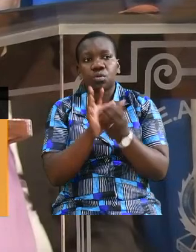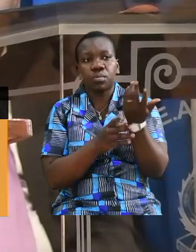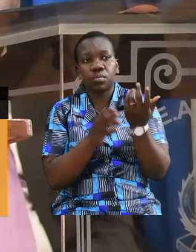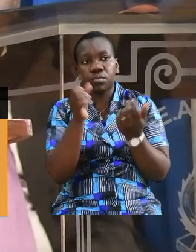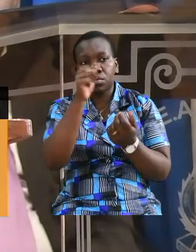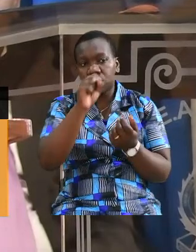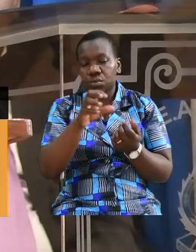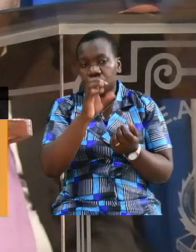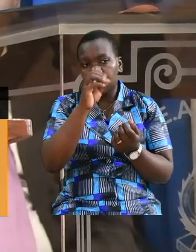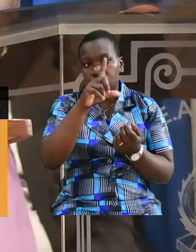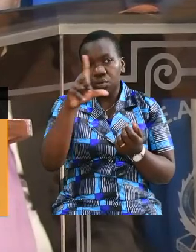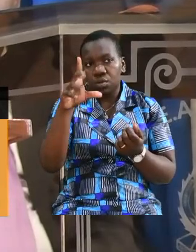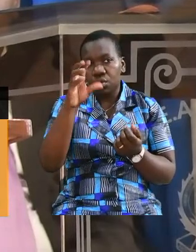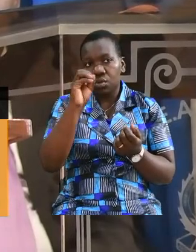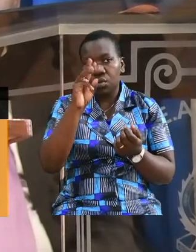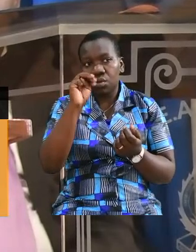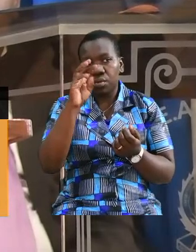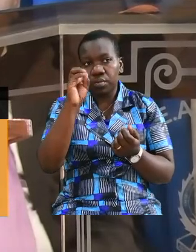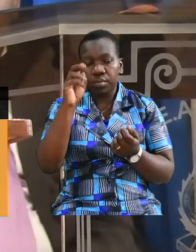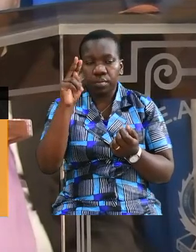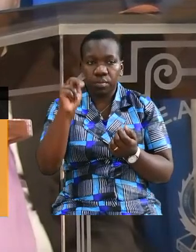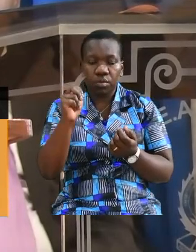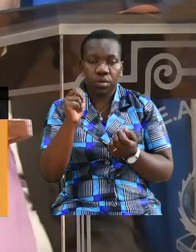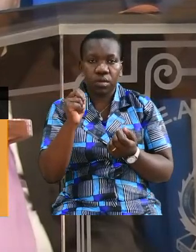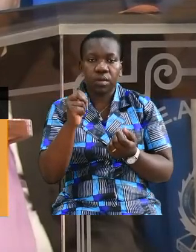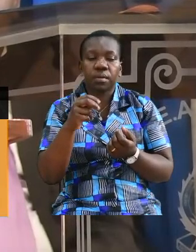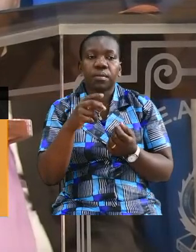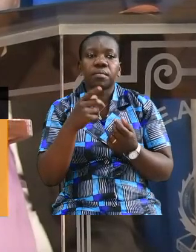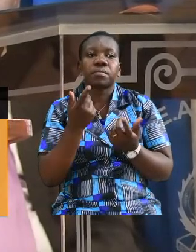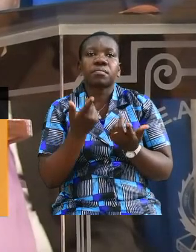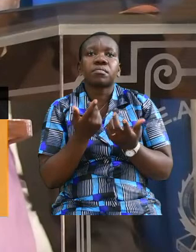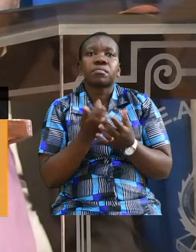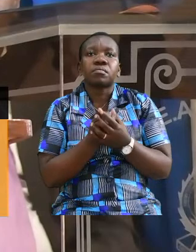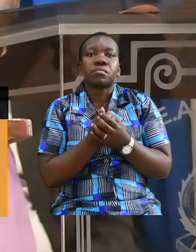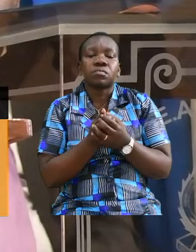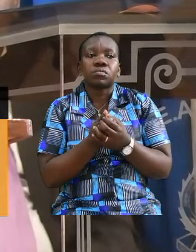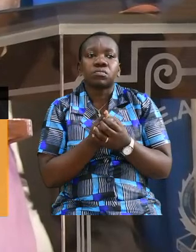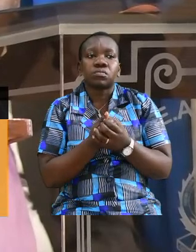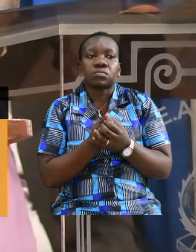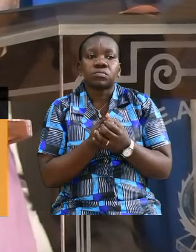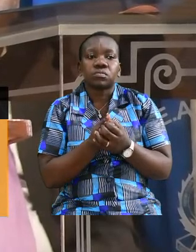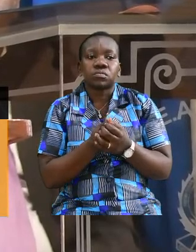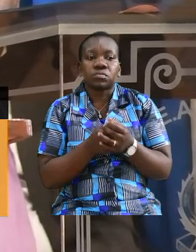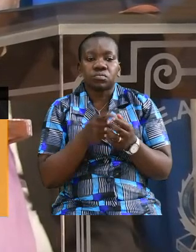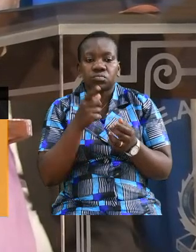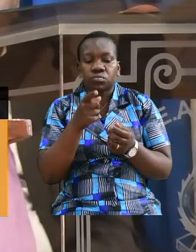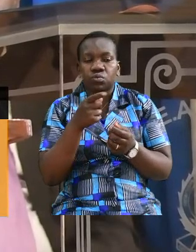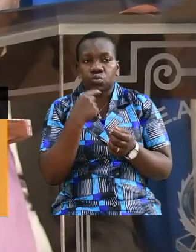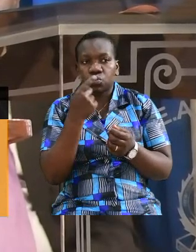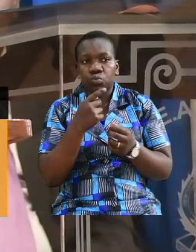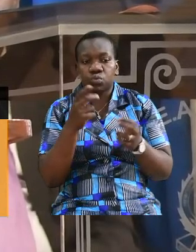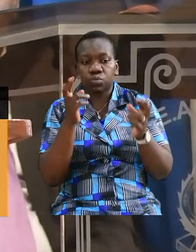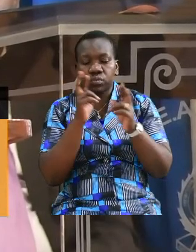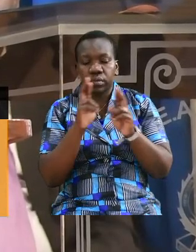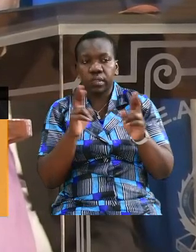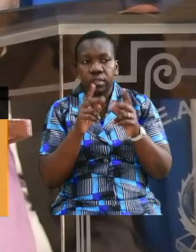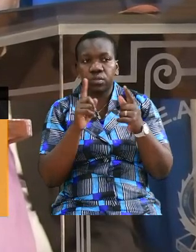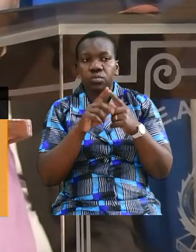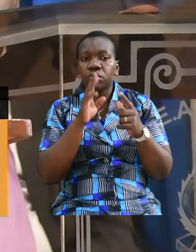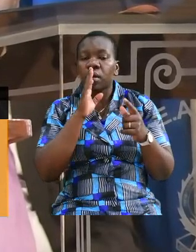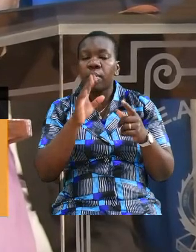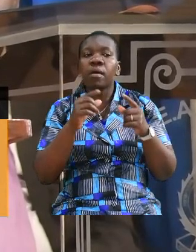faith. The matter was tabled before the presbytery, which then considered the circumstances of the case